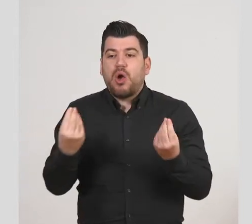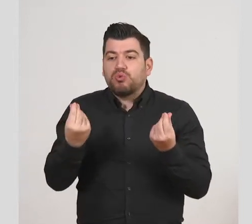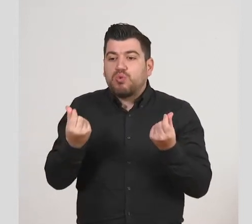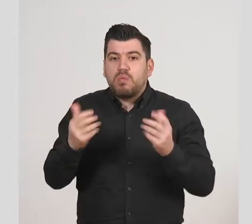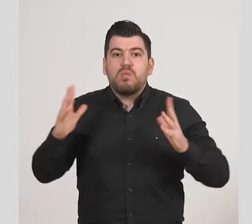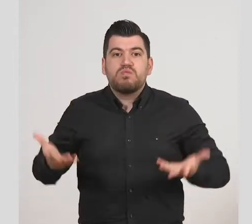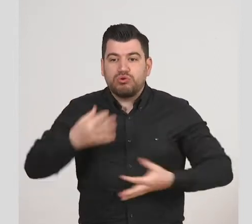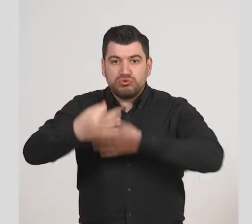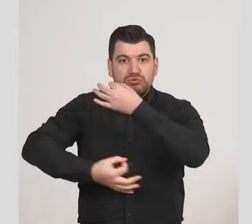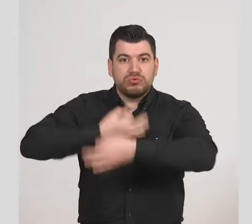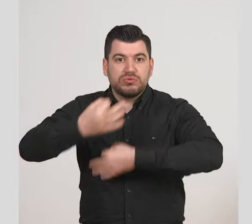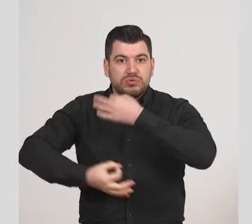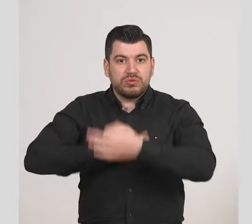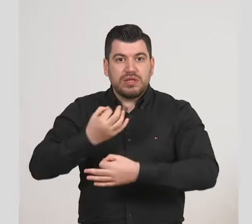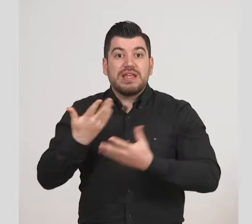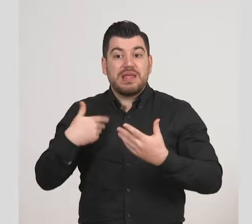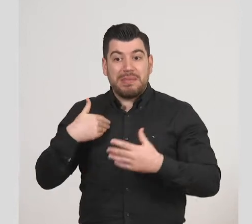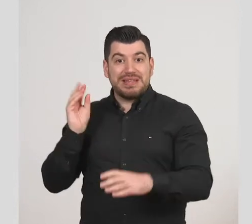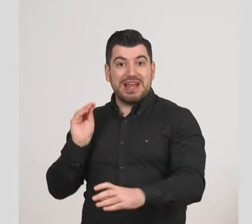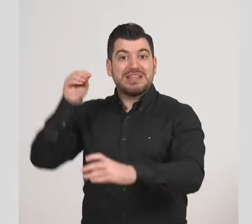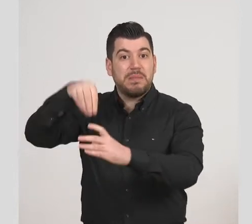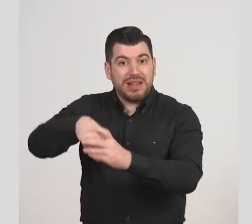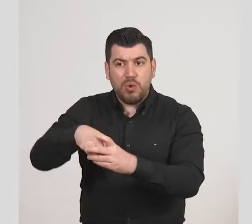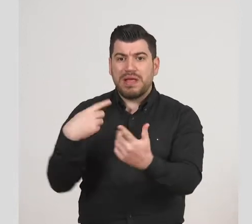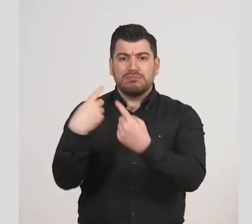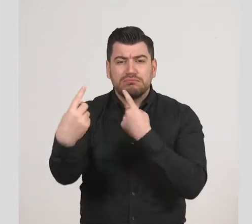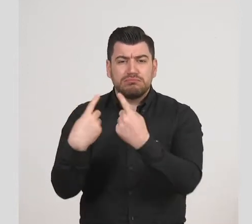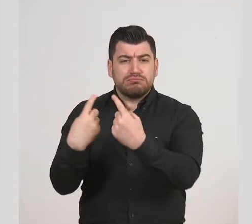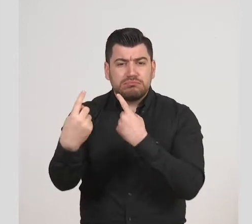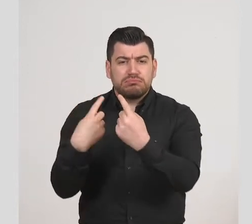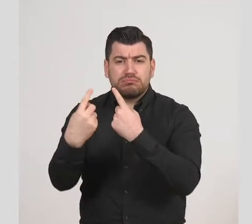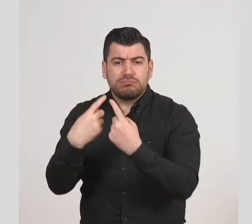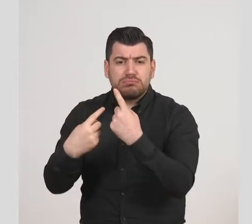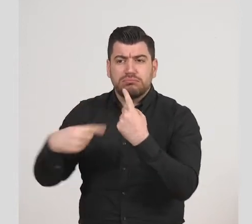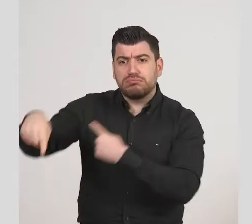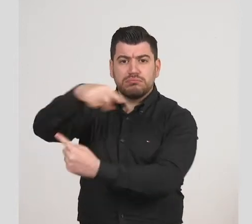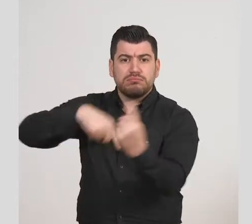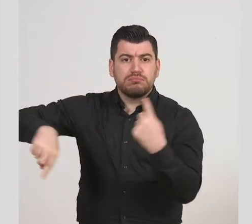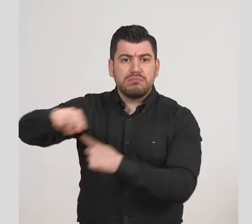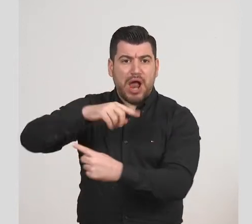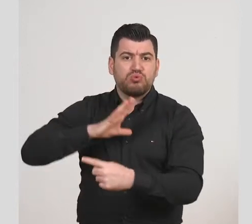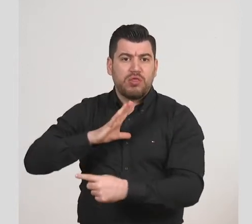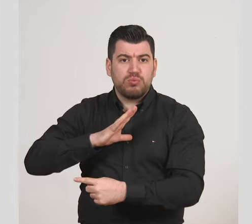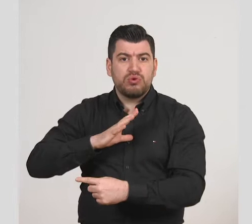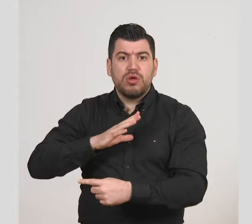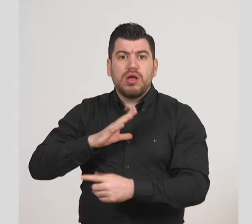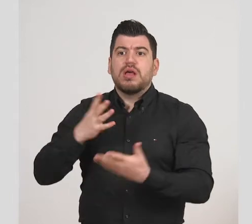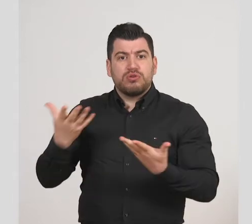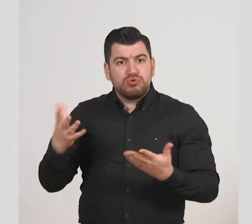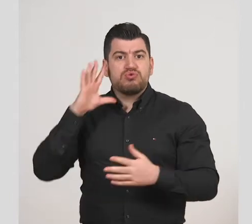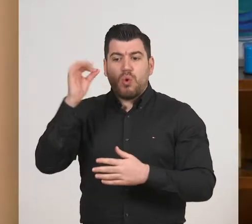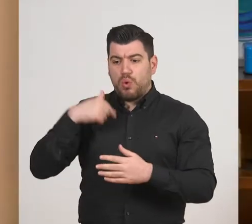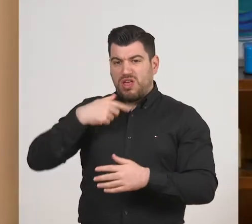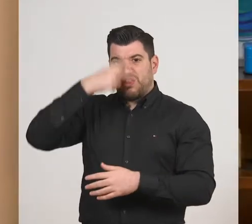είναι, και να συμμετέχουμε σε δημόσια συζήτηση, debate, στα ελληνικά, για να υπερασπιστούμε ένα